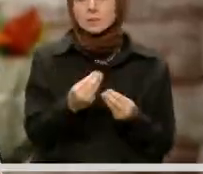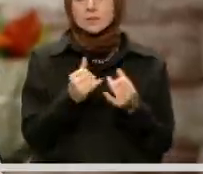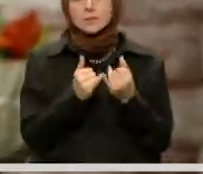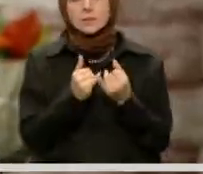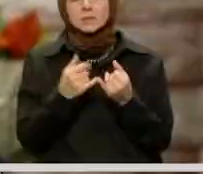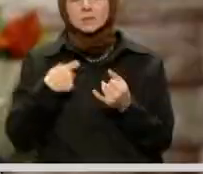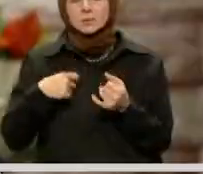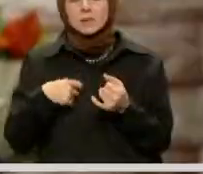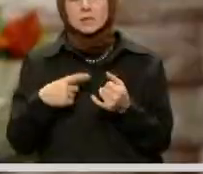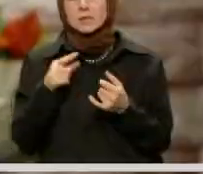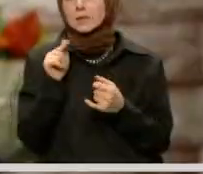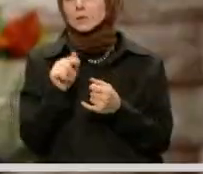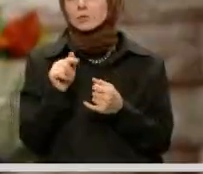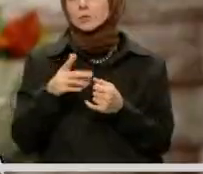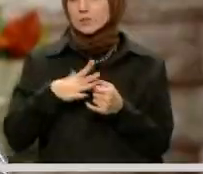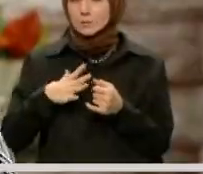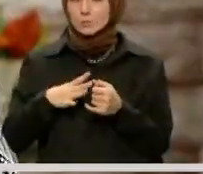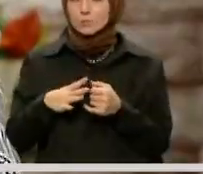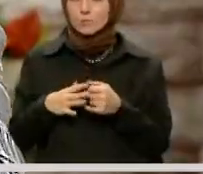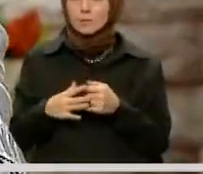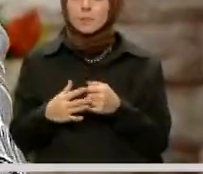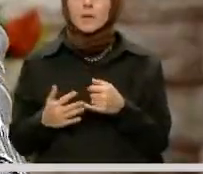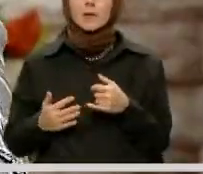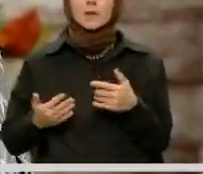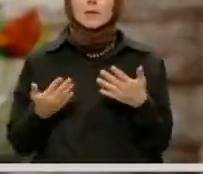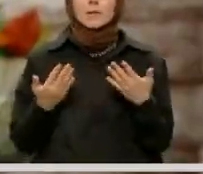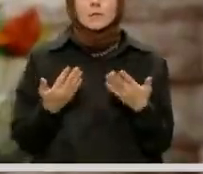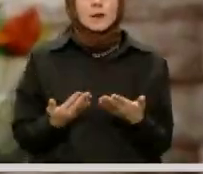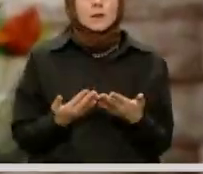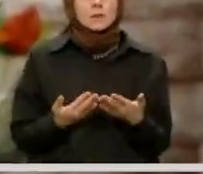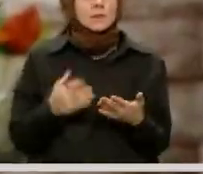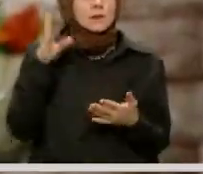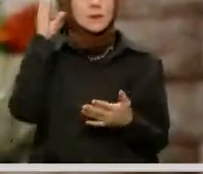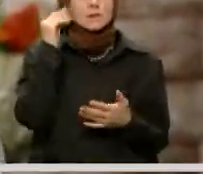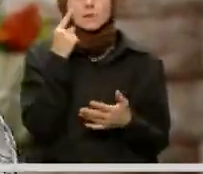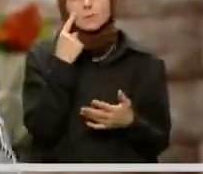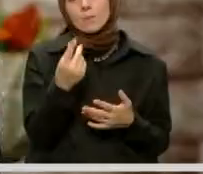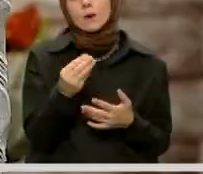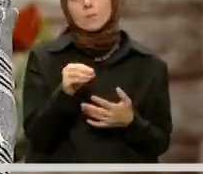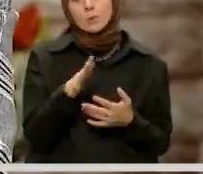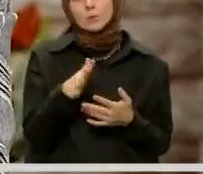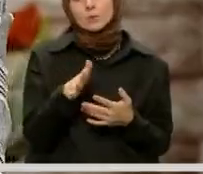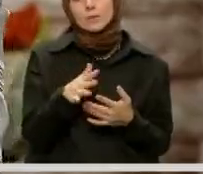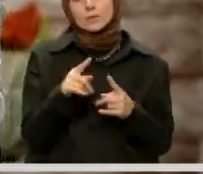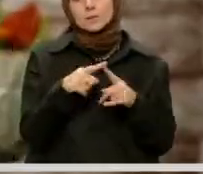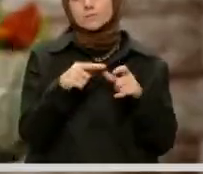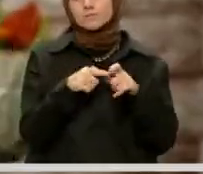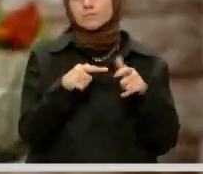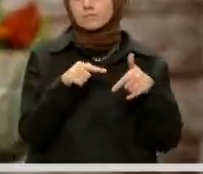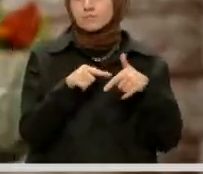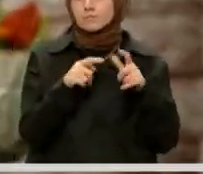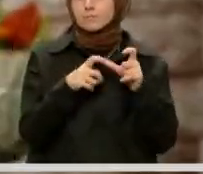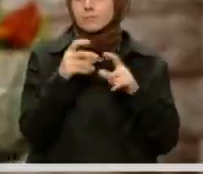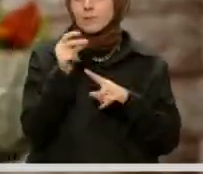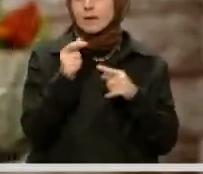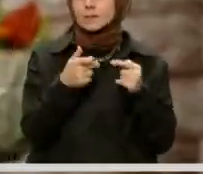özellikle, bizi izleyen kardeşlerimden özellikle istirham ediyorum. Yani mealinden bakabilirler, tefsirlerinden bakabilirler bu konuyla